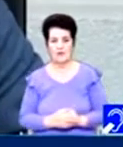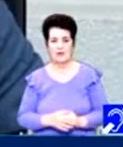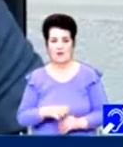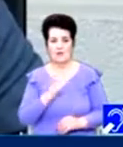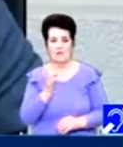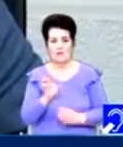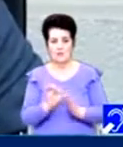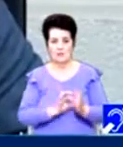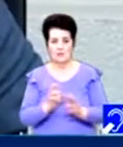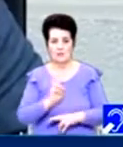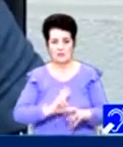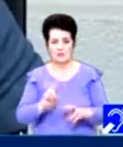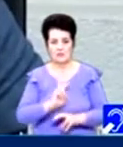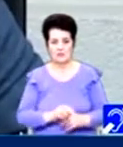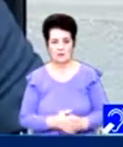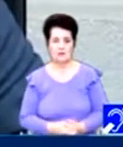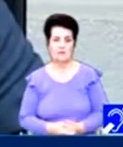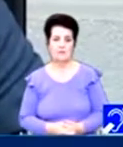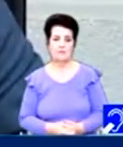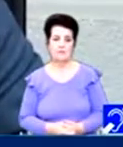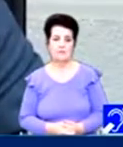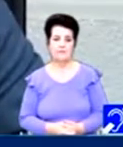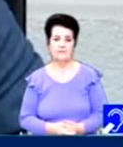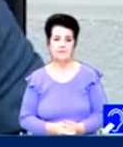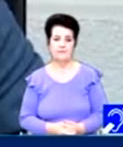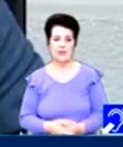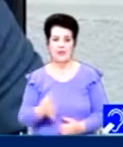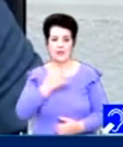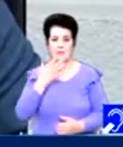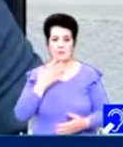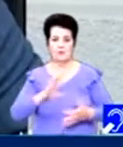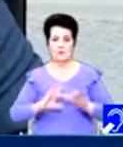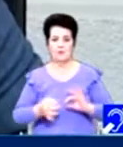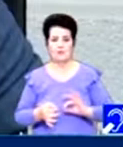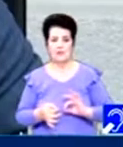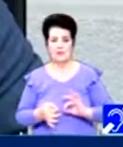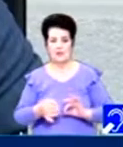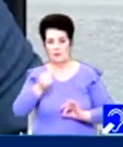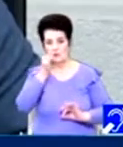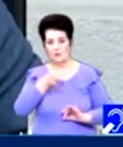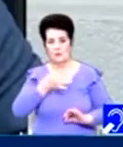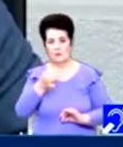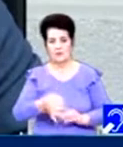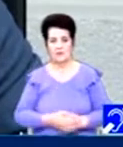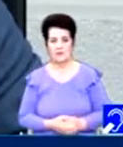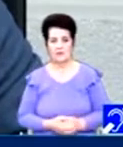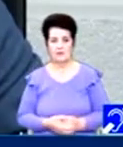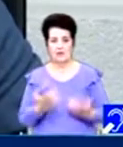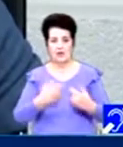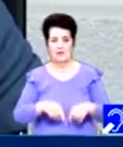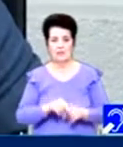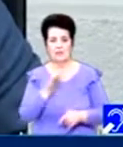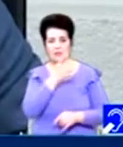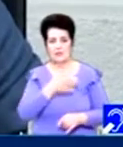fost dat imediat în căutare. Mai multe detalii nu vă pot da atâta